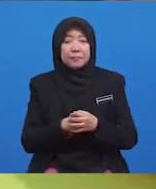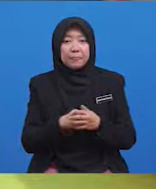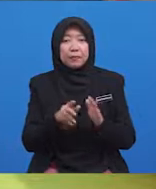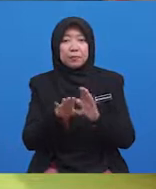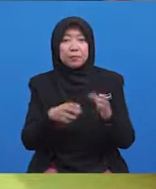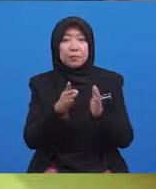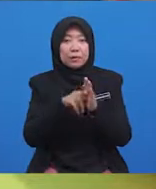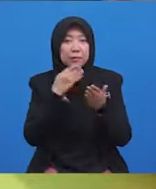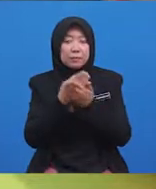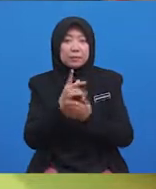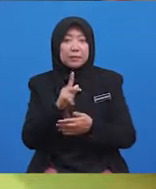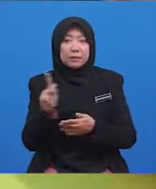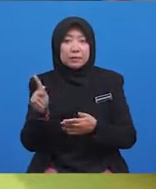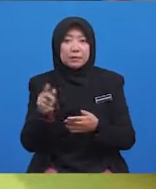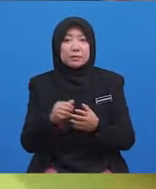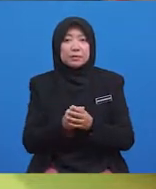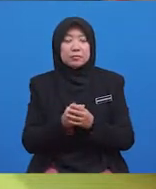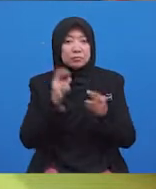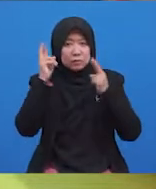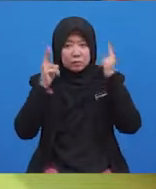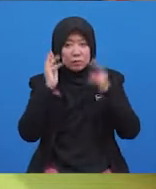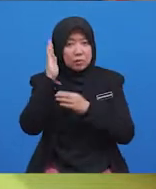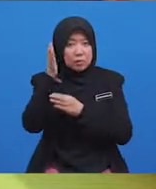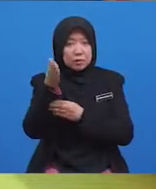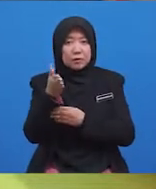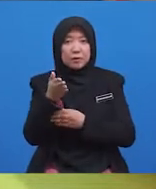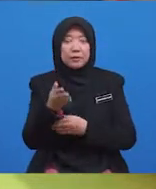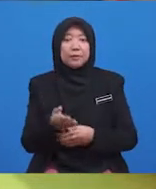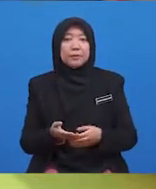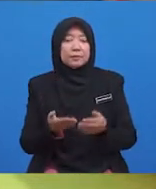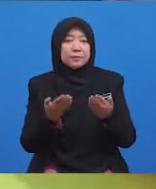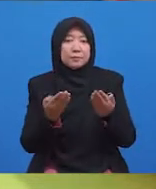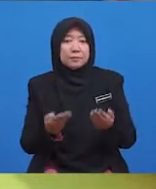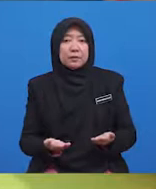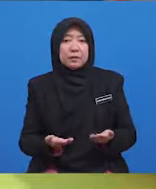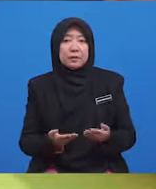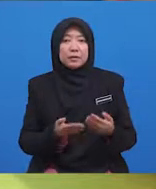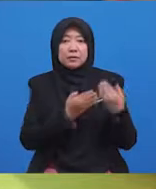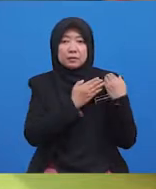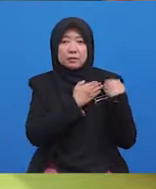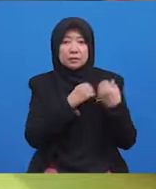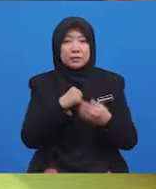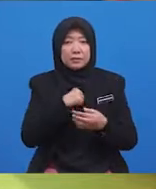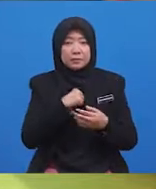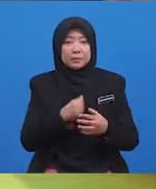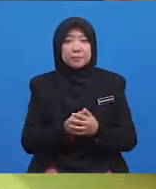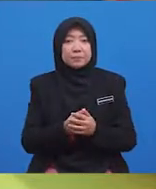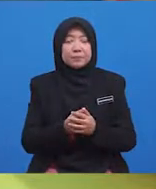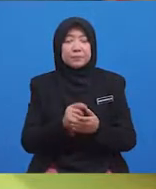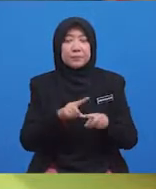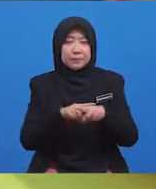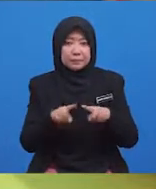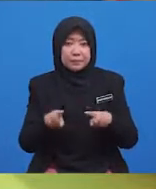kebaikan, dikhawatiri akan membebankan diri sendiri. Namun begitu, kita